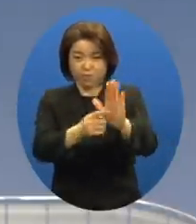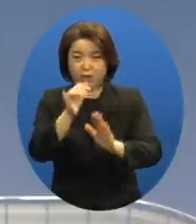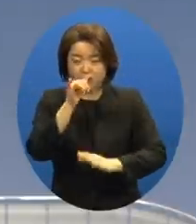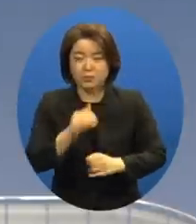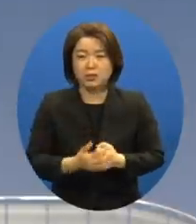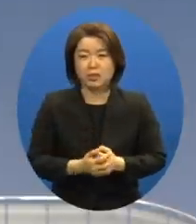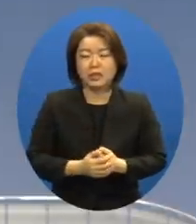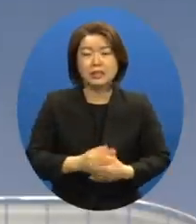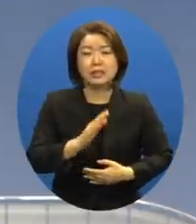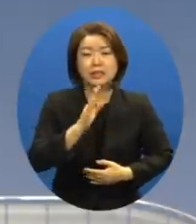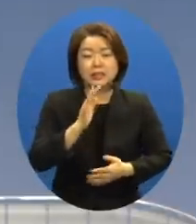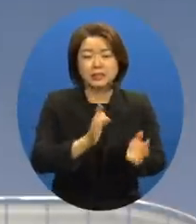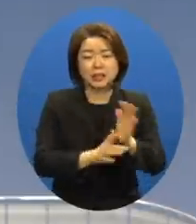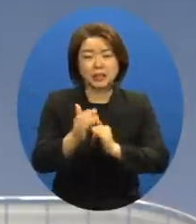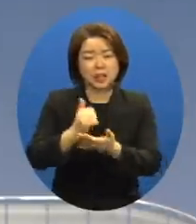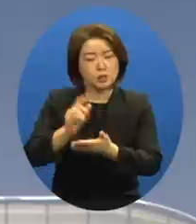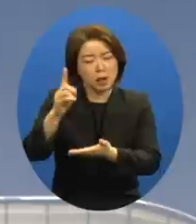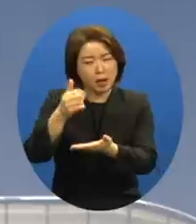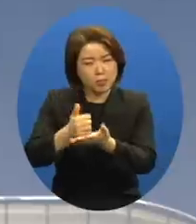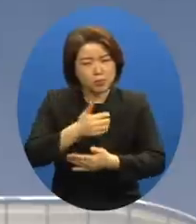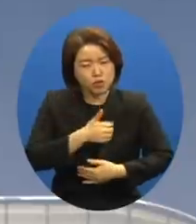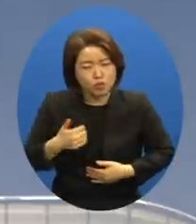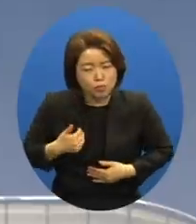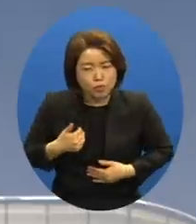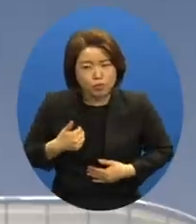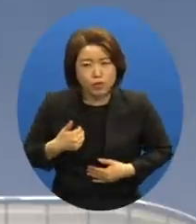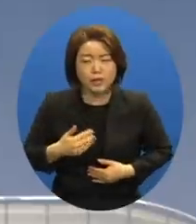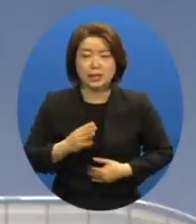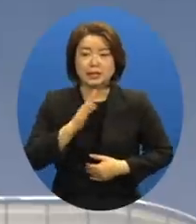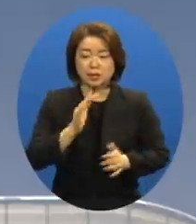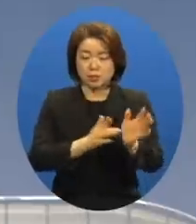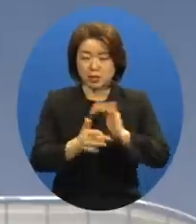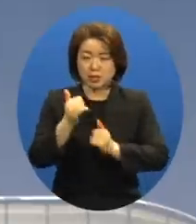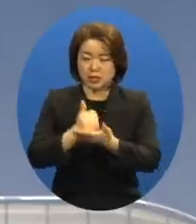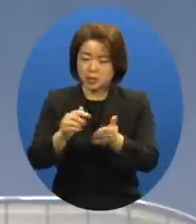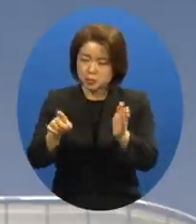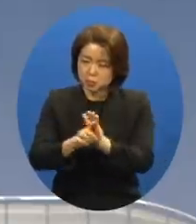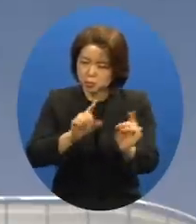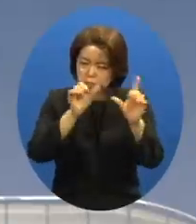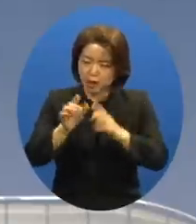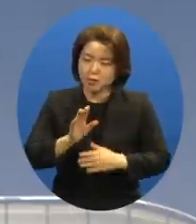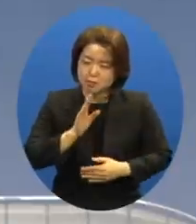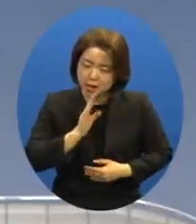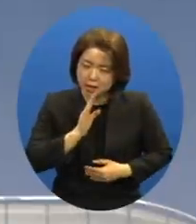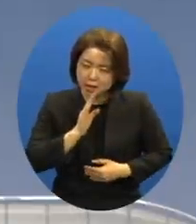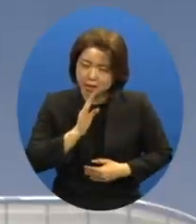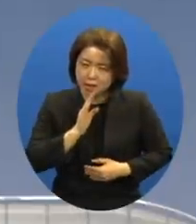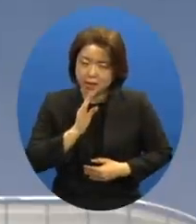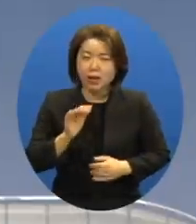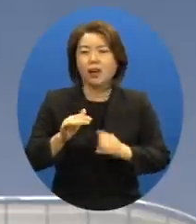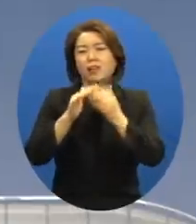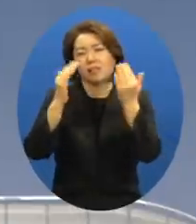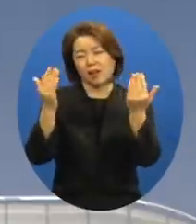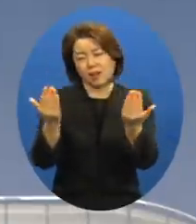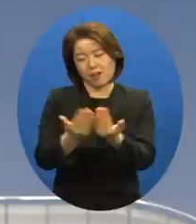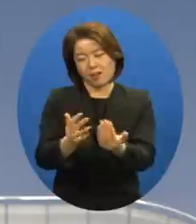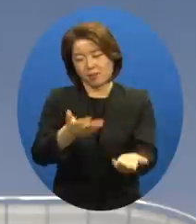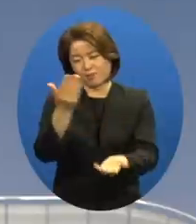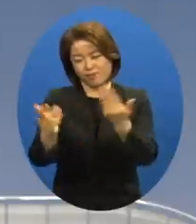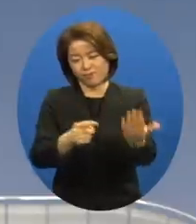예수님 한 분이면 충분했지만 정말 예수님을 믿고 내긴 살았는지 다 드러납니다